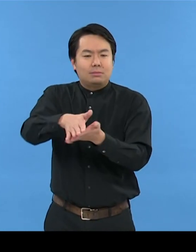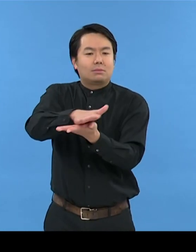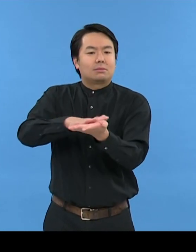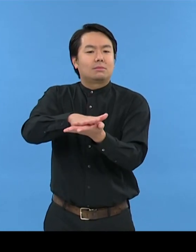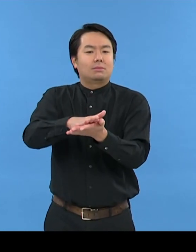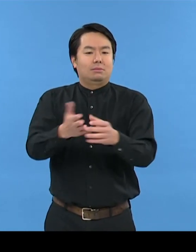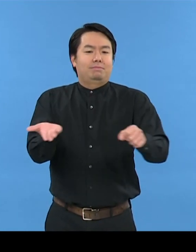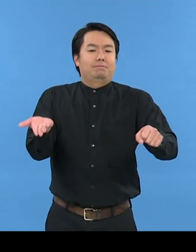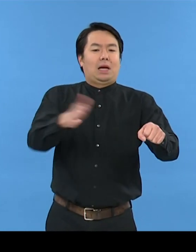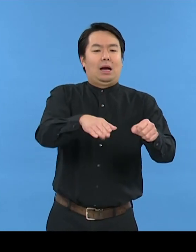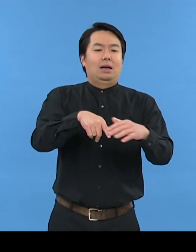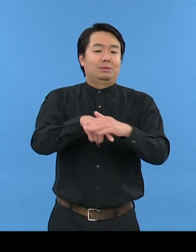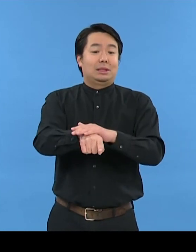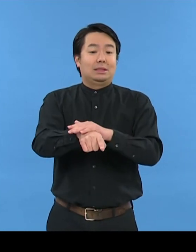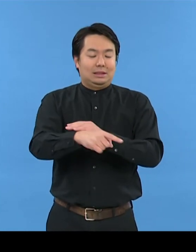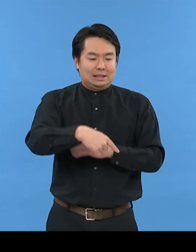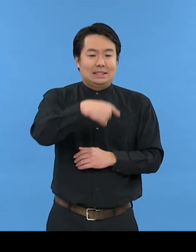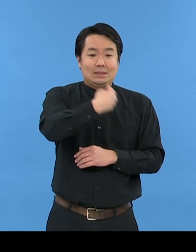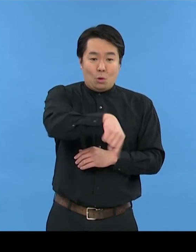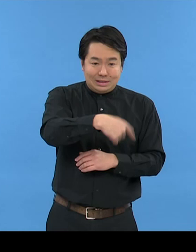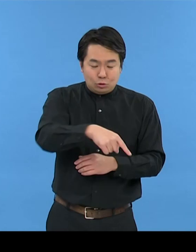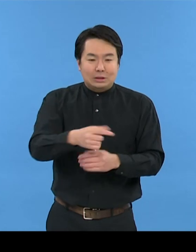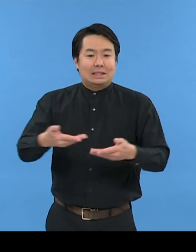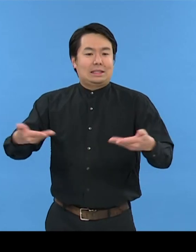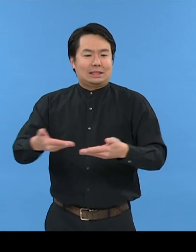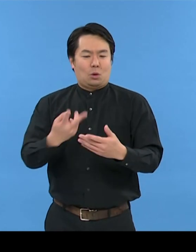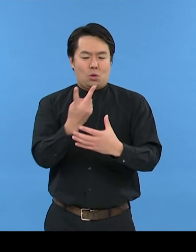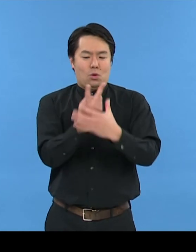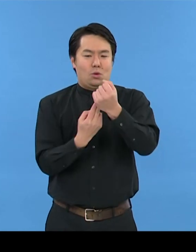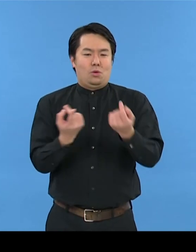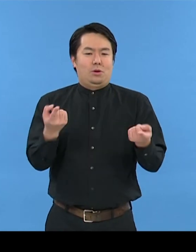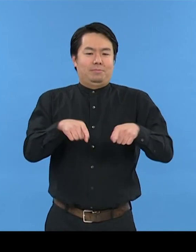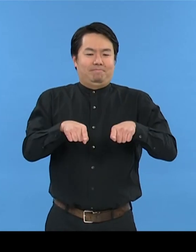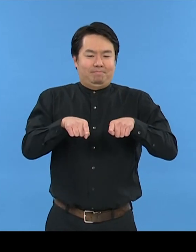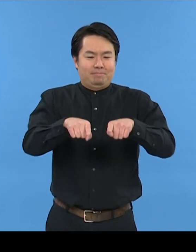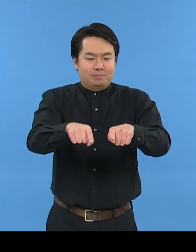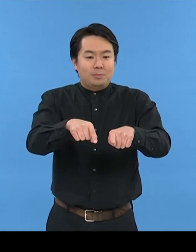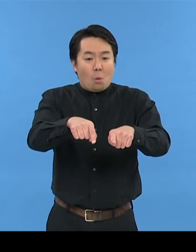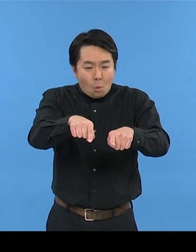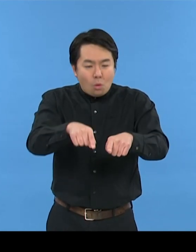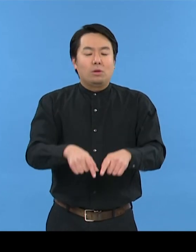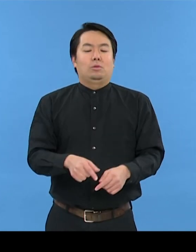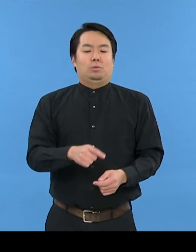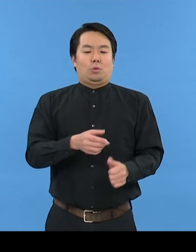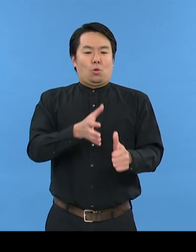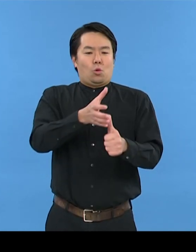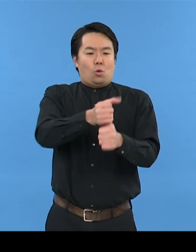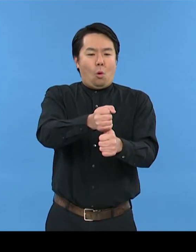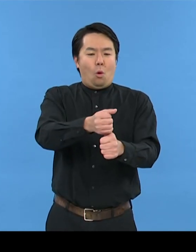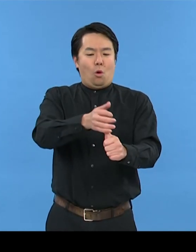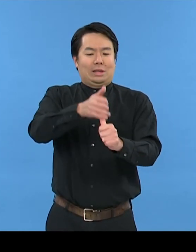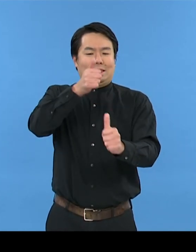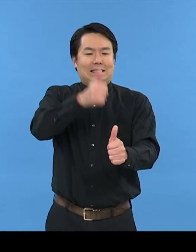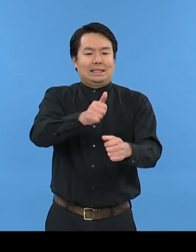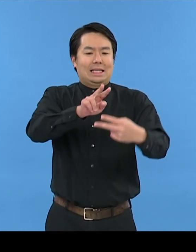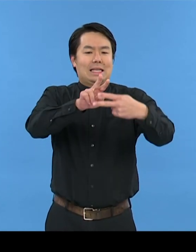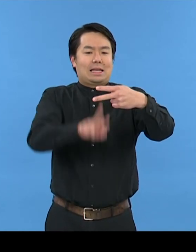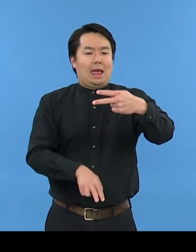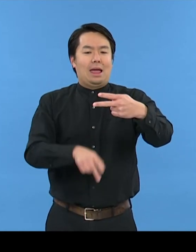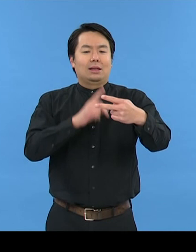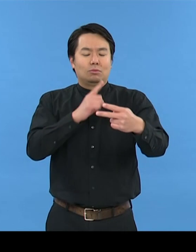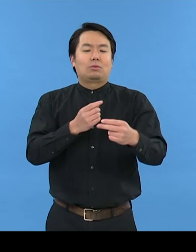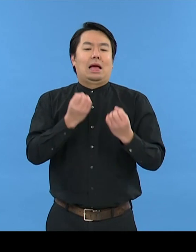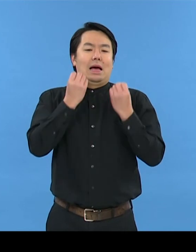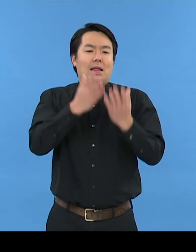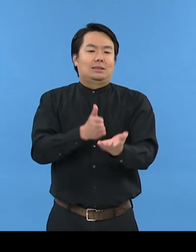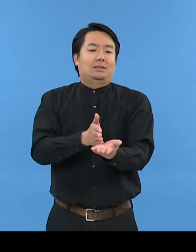とおり教育と作業が並立になるようなものにしていこうというところから抗菌系というのがスタートし